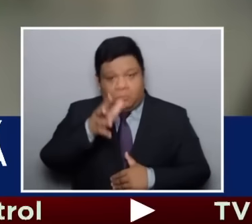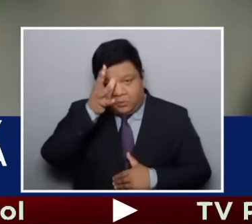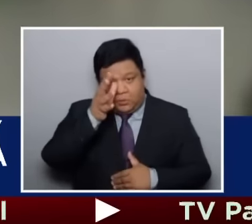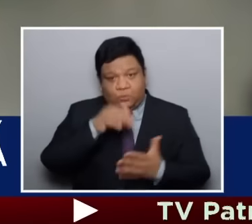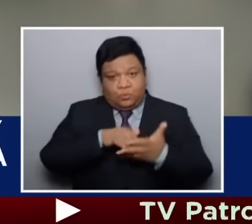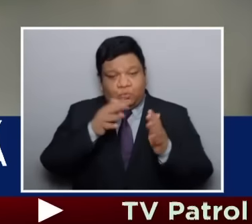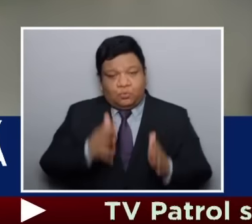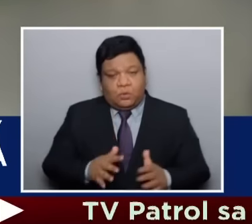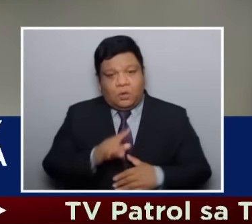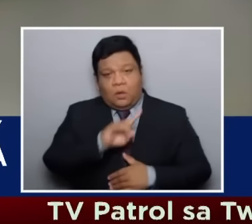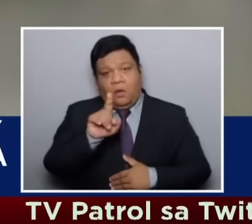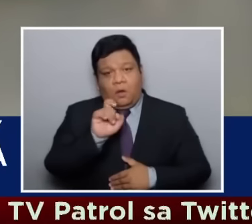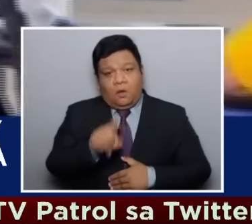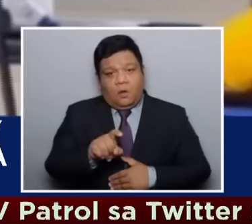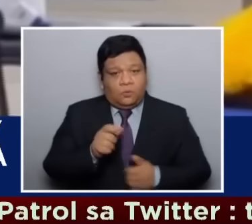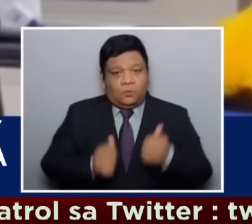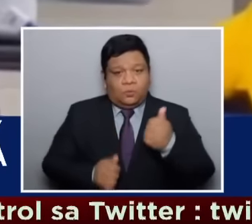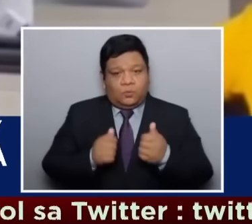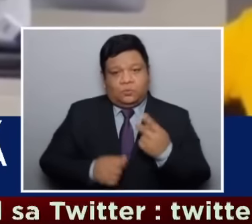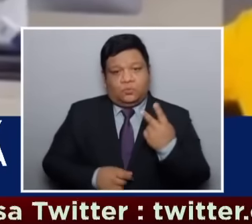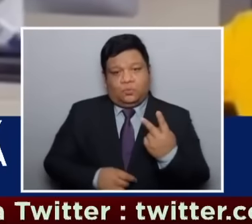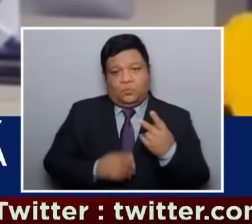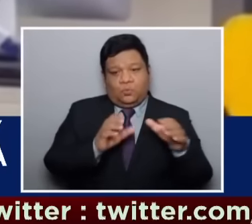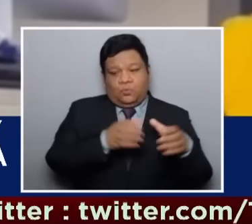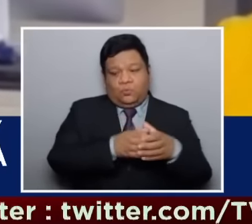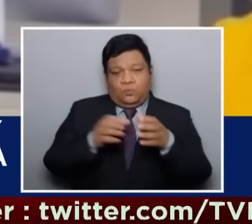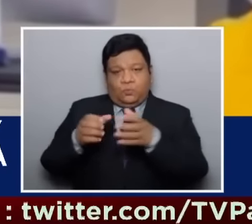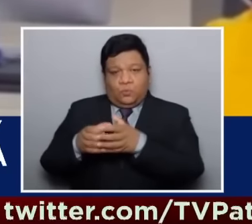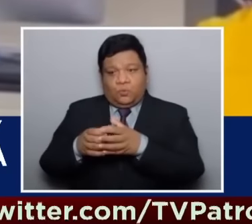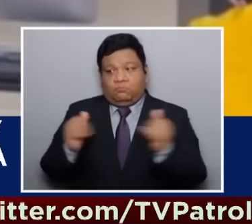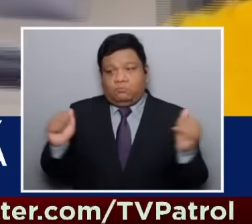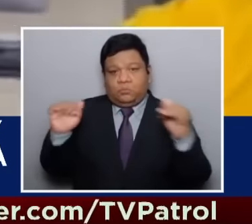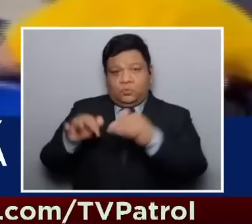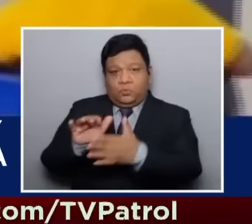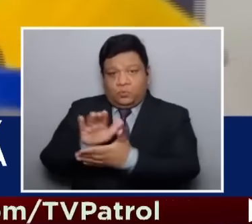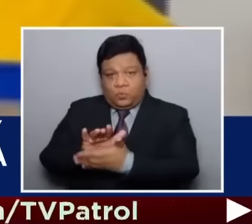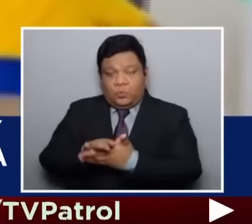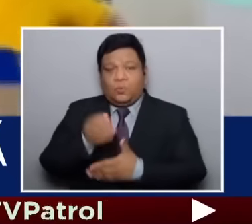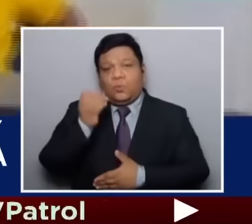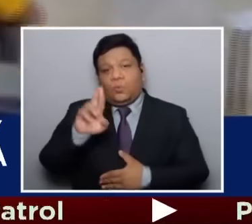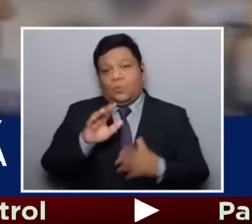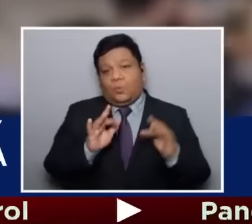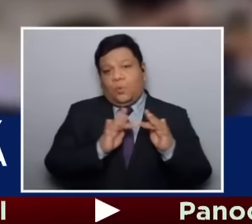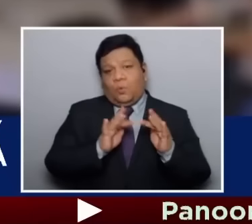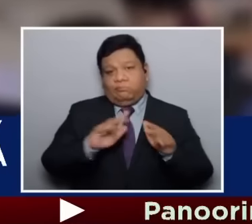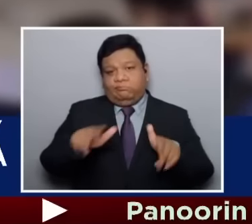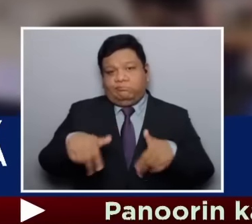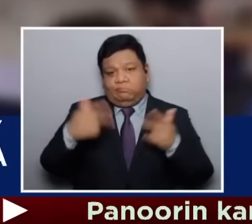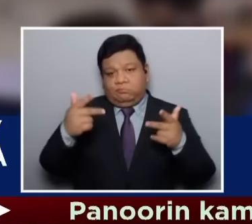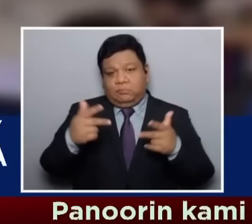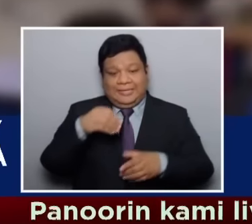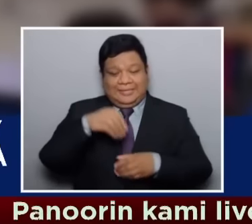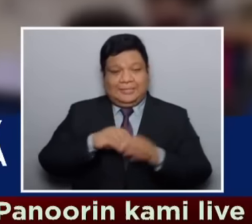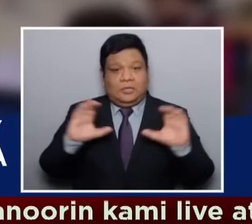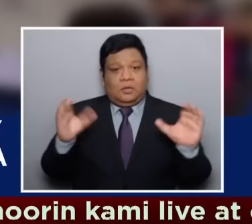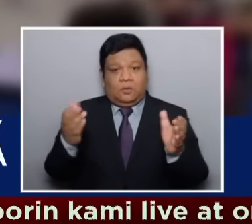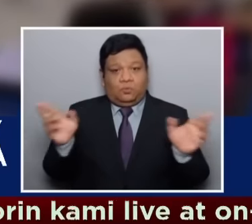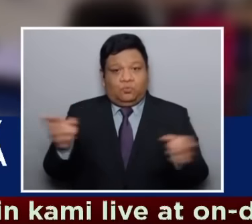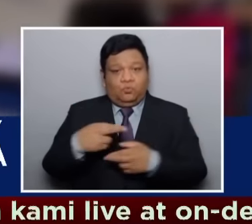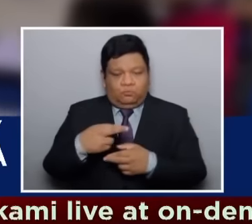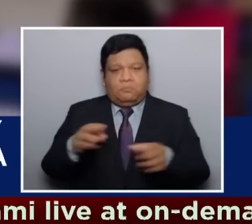ng semester sa dalawang grupo, kung on-site o online learning. Sa loob ng classroom, sabay natututo ang